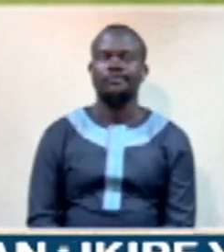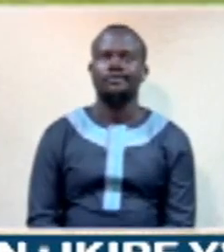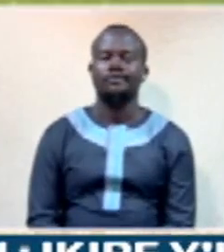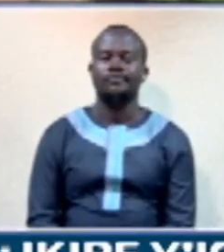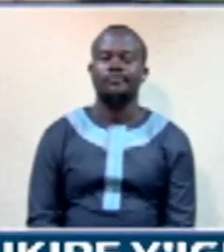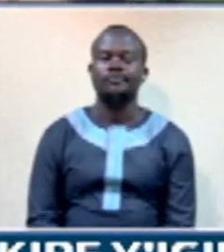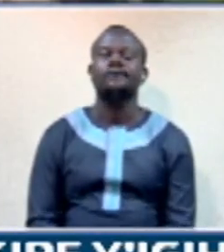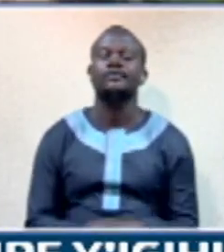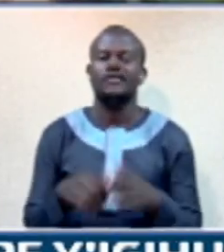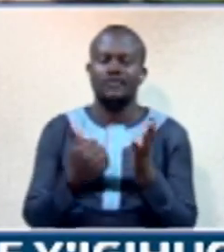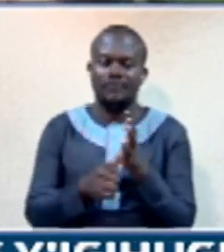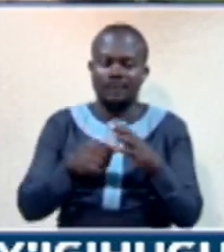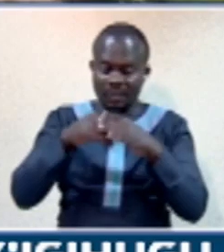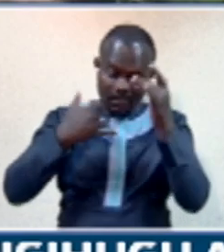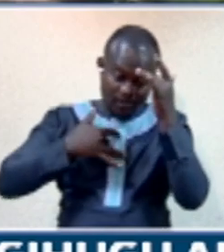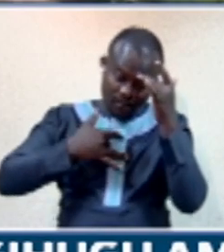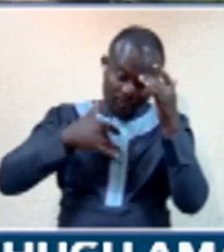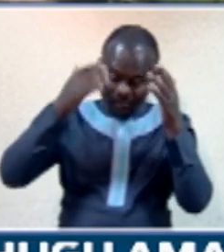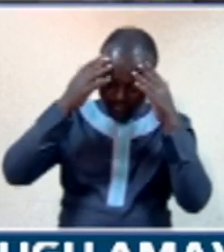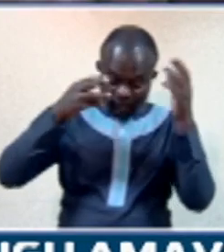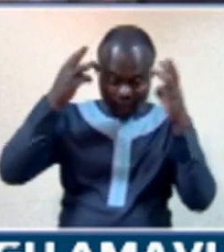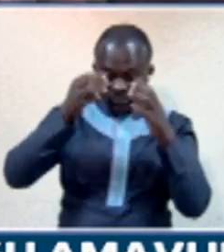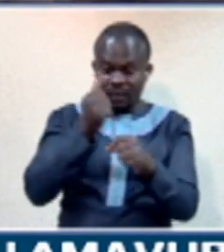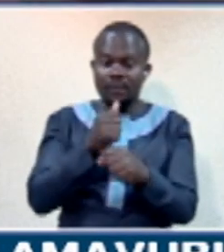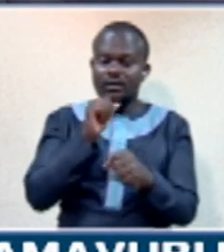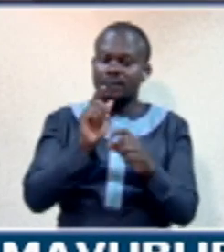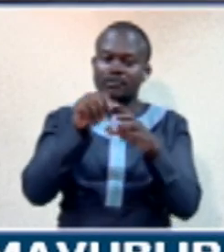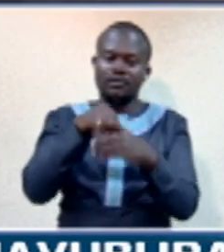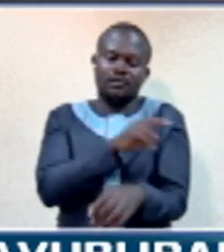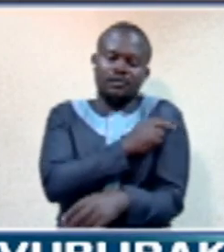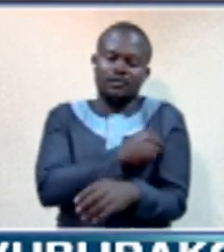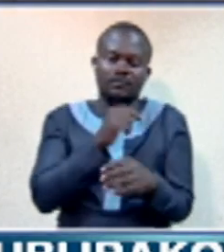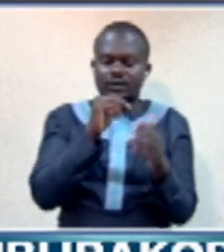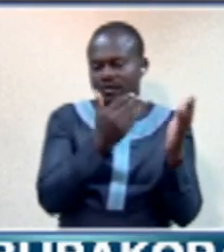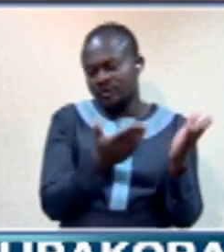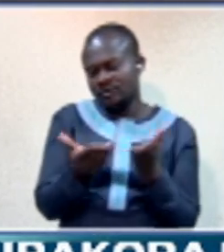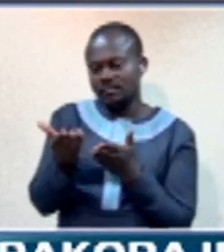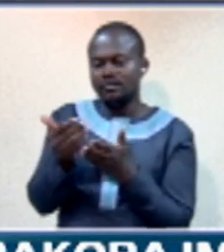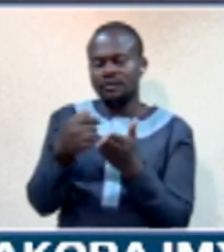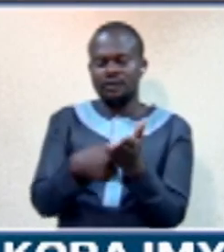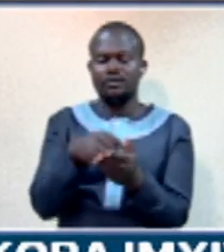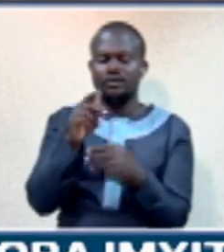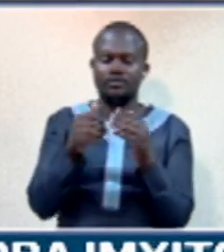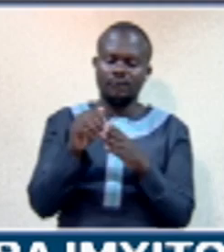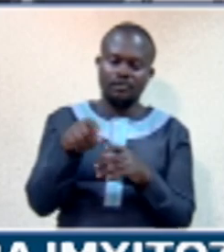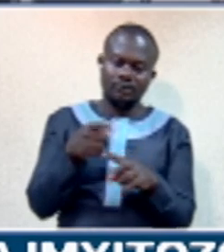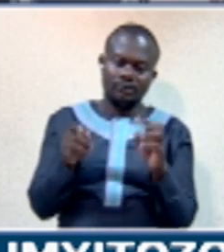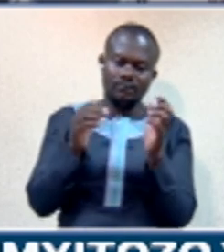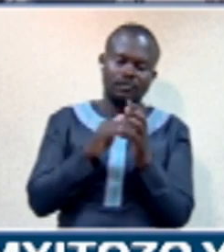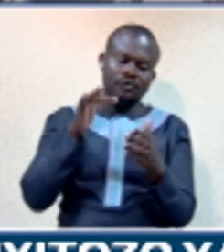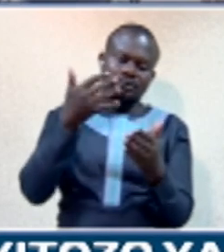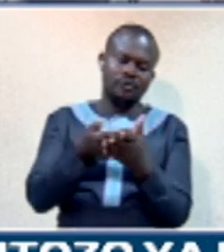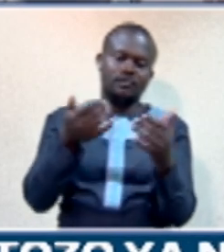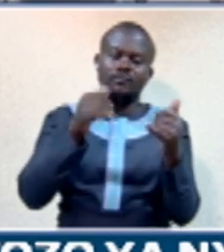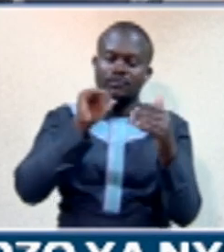mu biduhangayikishije, kuko ntabwo abakozi bajya kwa muganga ntabo bagiye kwakira, ko baba bagiye gutanga ubwo buvuzi ku babukeneye. Ariko kugeza uyu munsi